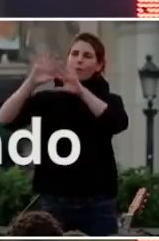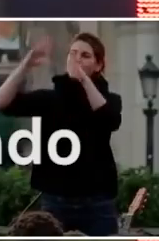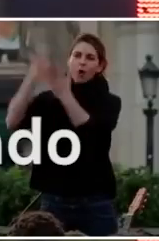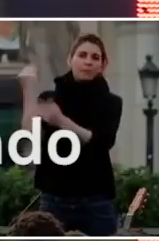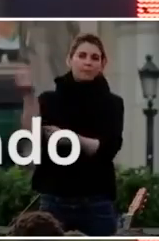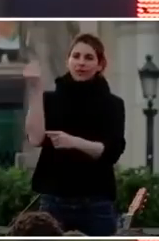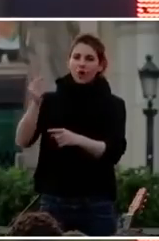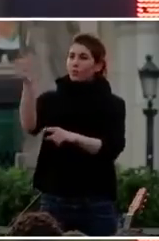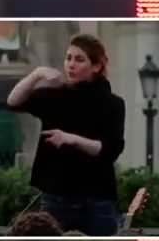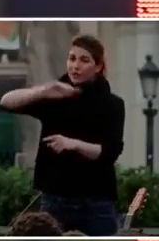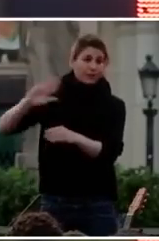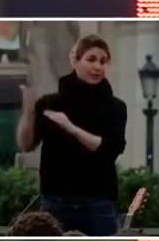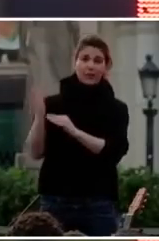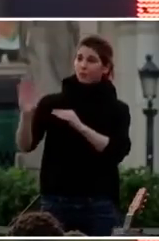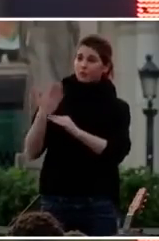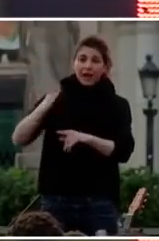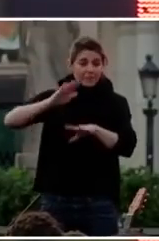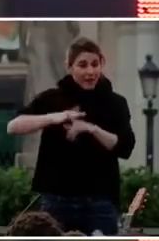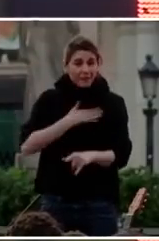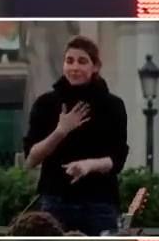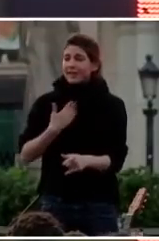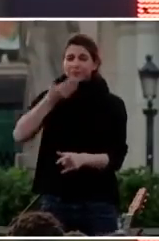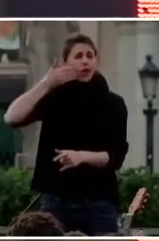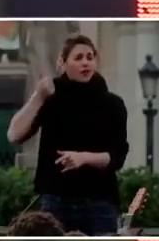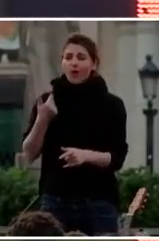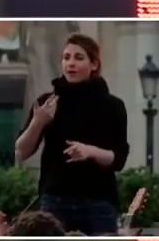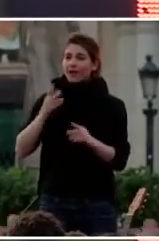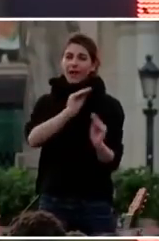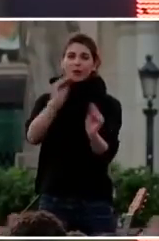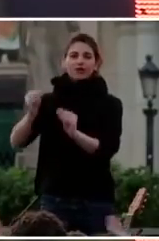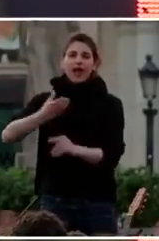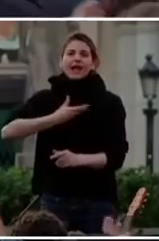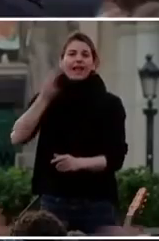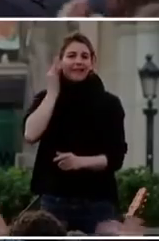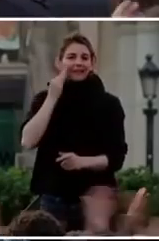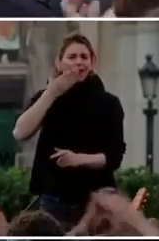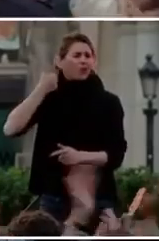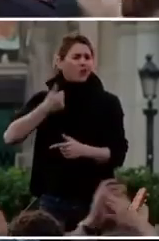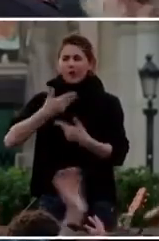esteu demostrant i per mi serà un honor un cop més ser la vostra alcaldessa. Moltes gràcies.